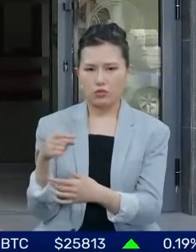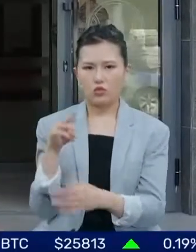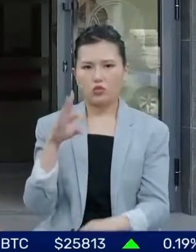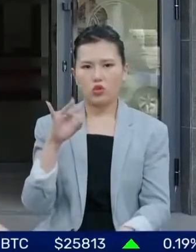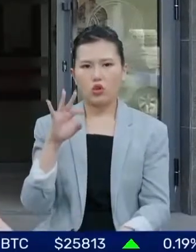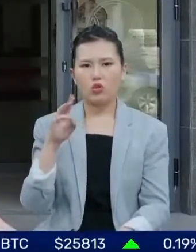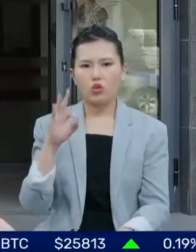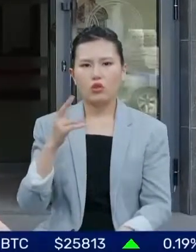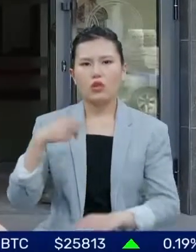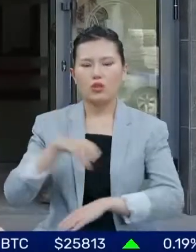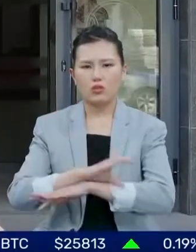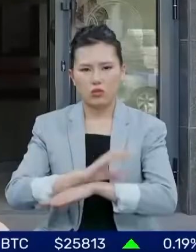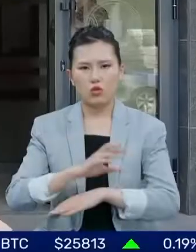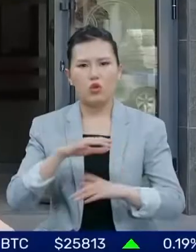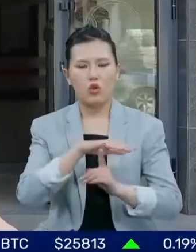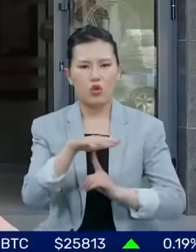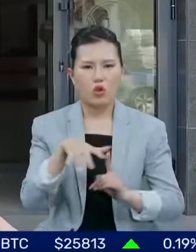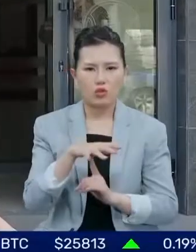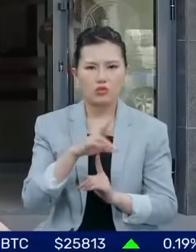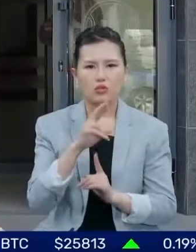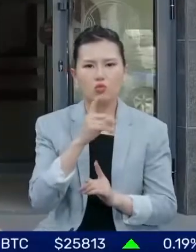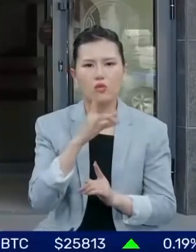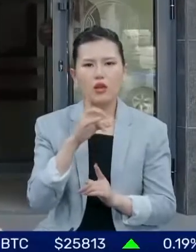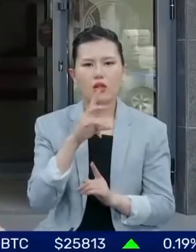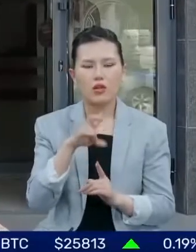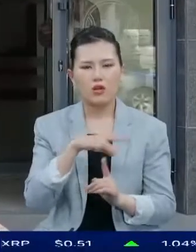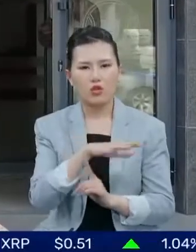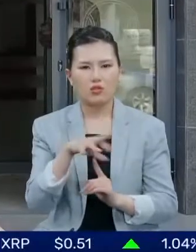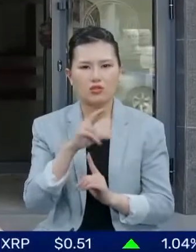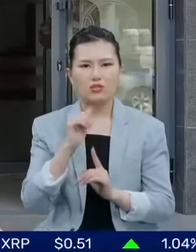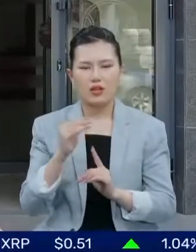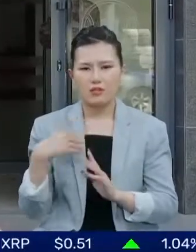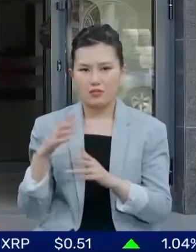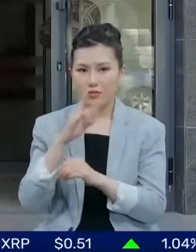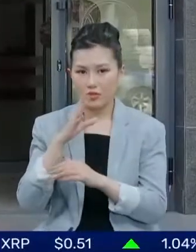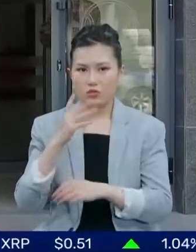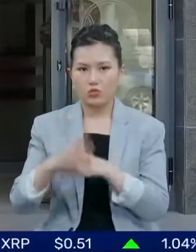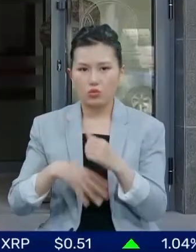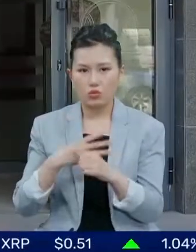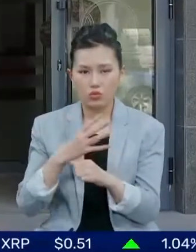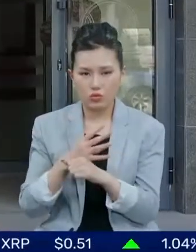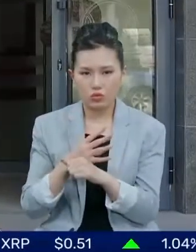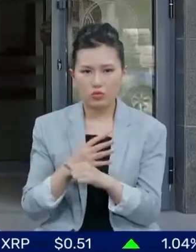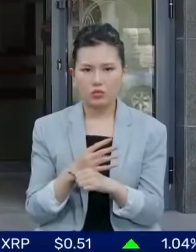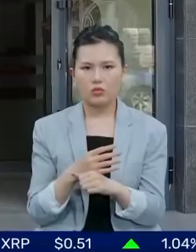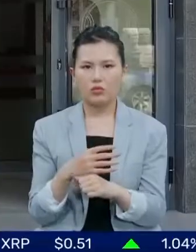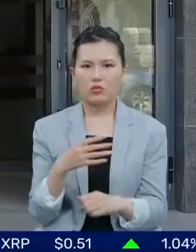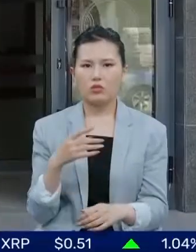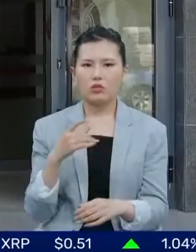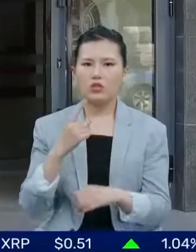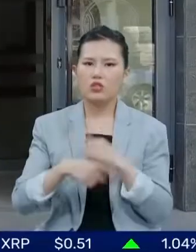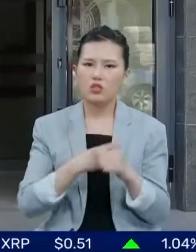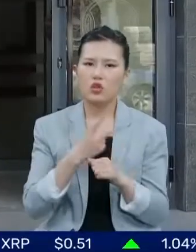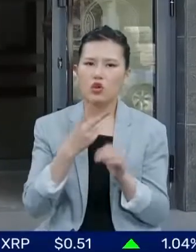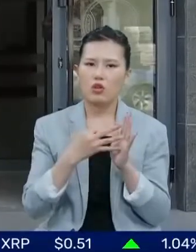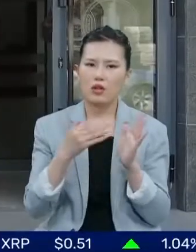судлалын чиглэлээр явах гээд 4 жилийн нийт 112 мянган канад долларын тэтгэлэг авсан. Жилдээ ерөнхийдөө 28 мянган доллар буюу